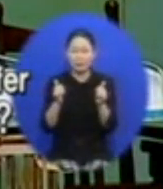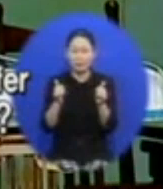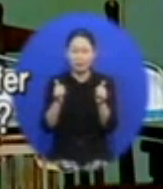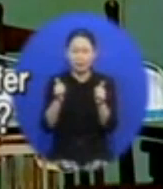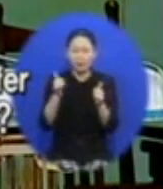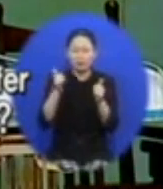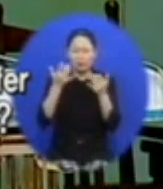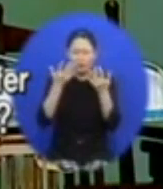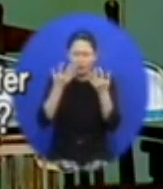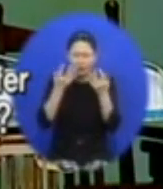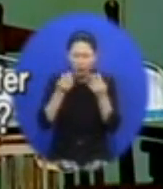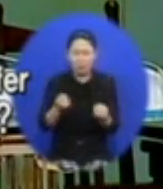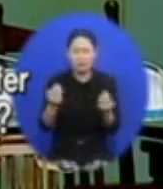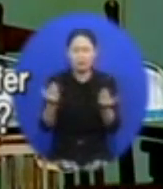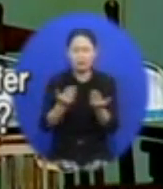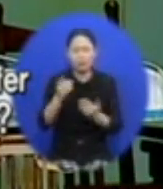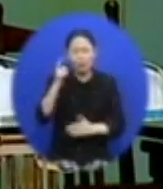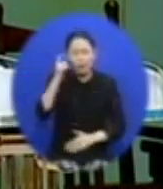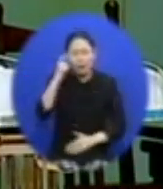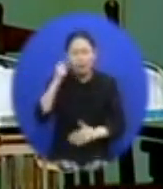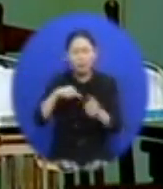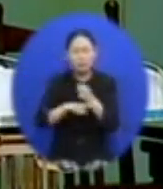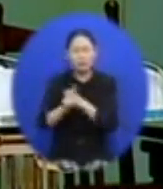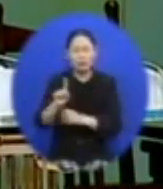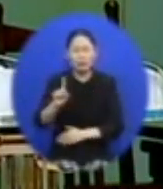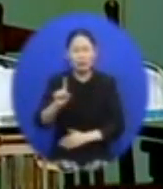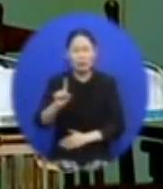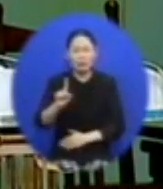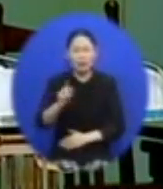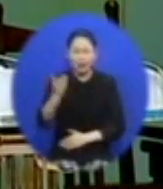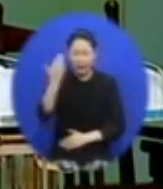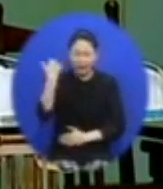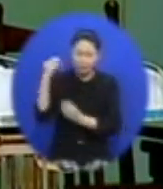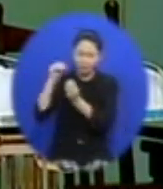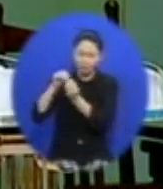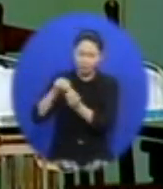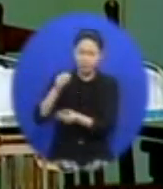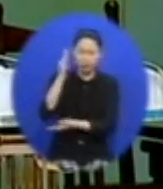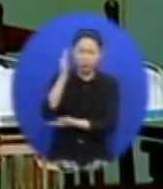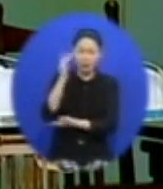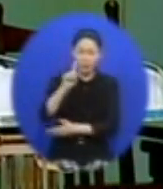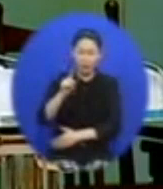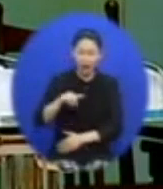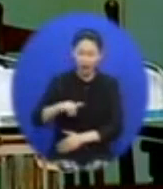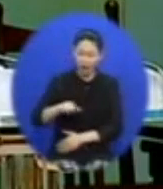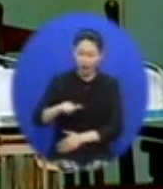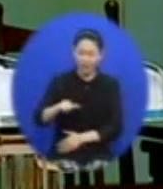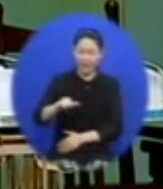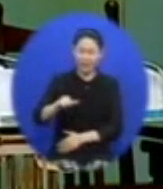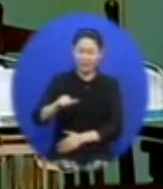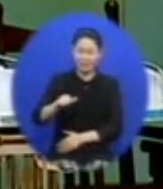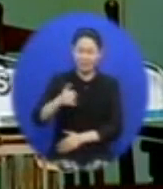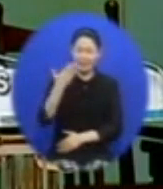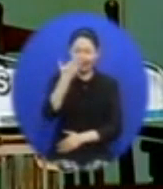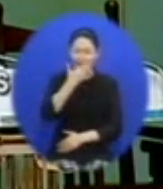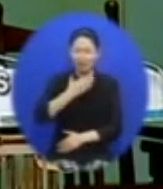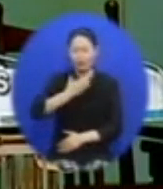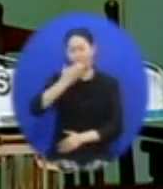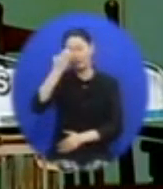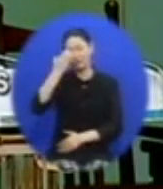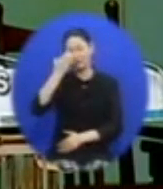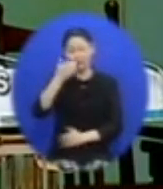많은 것은 왠 이리 줘 속담에 연애는 달콤한 꾸미고